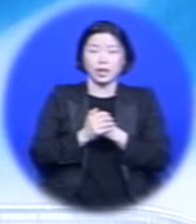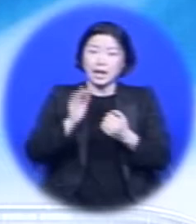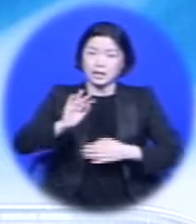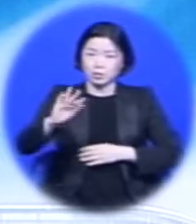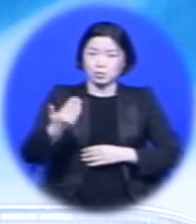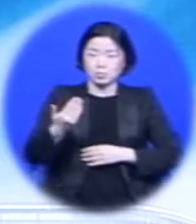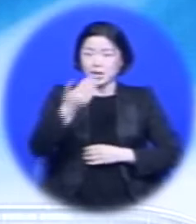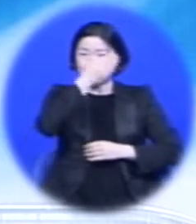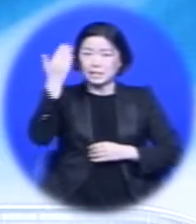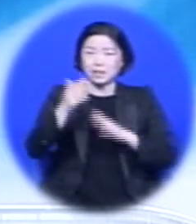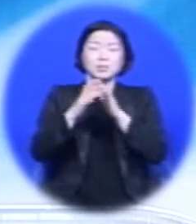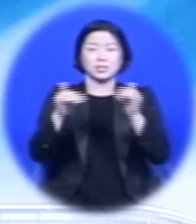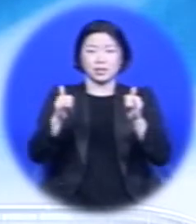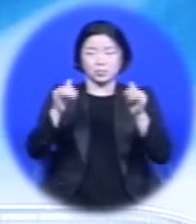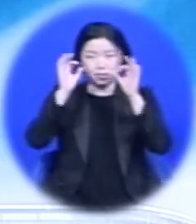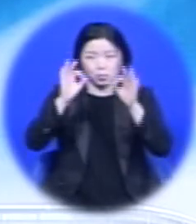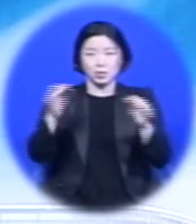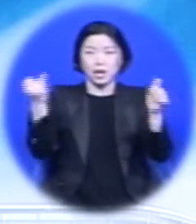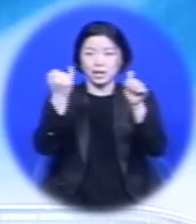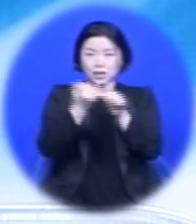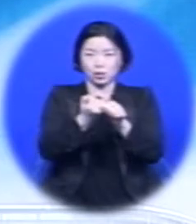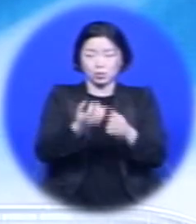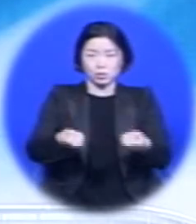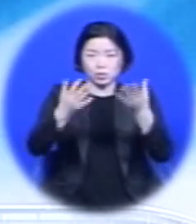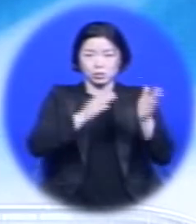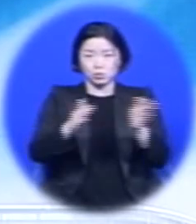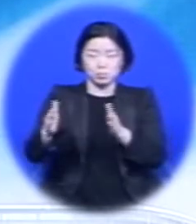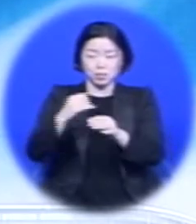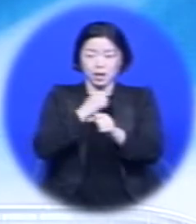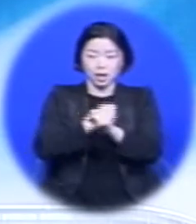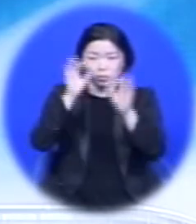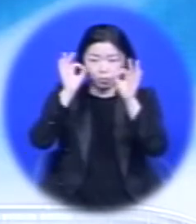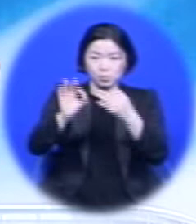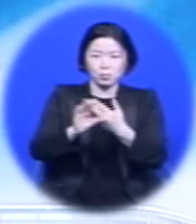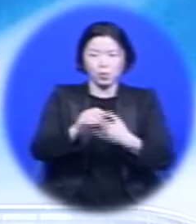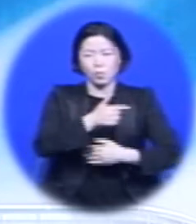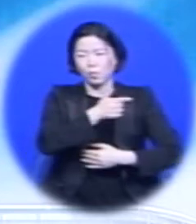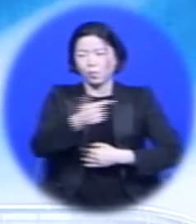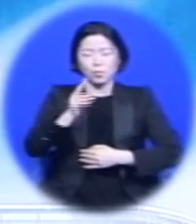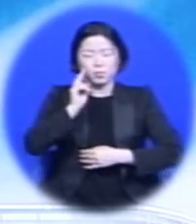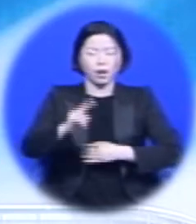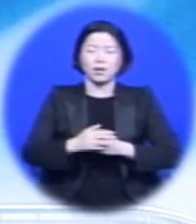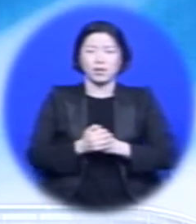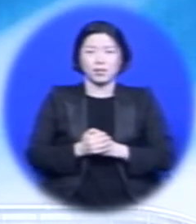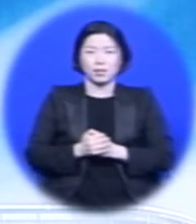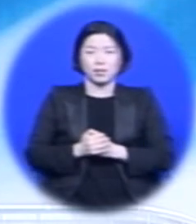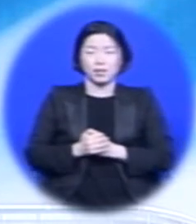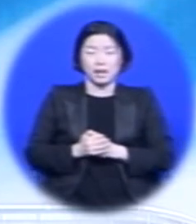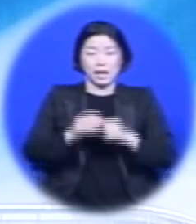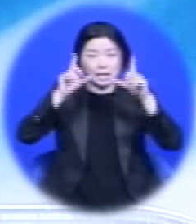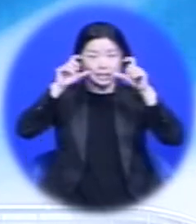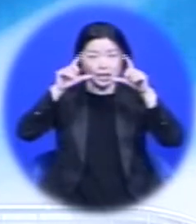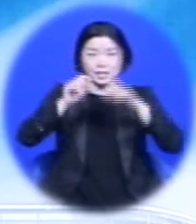요즘에 젊은 사람들이 결혼식 준비하고 하는 거 보면 대단합니다. 사진